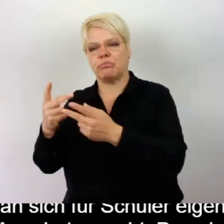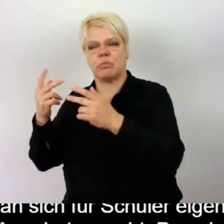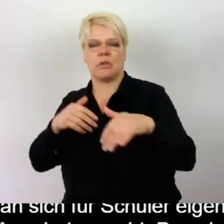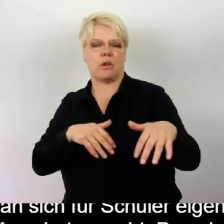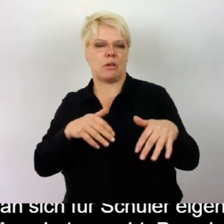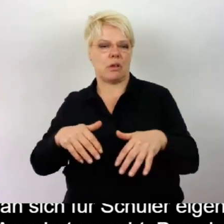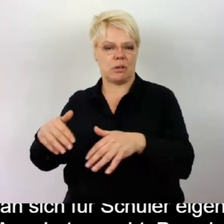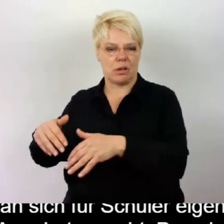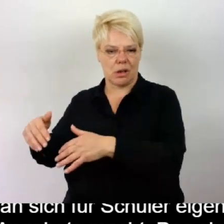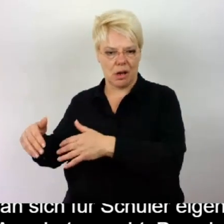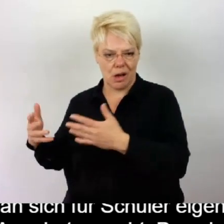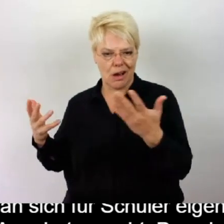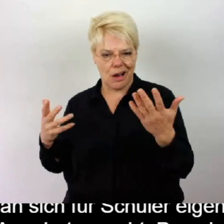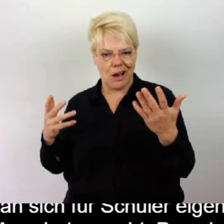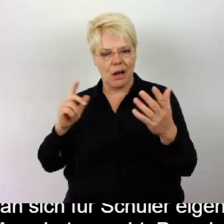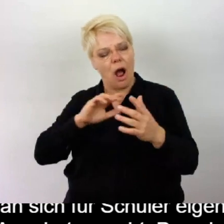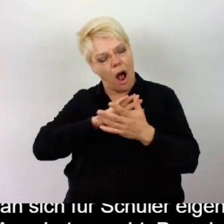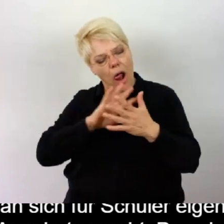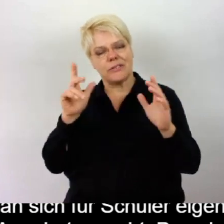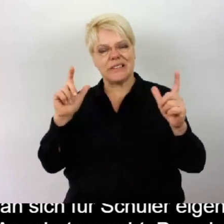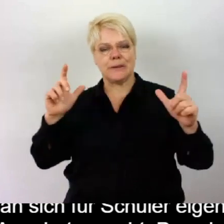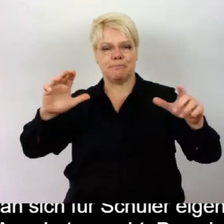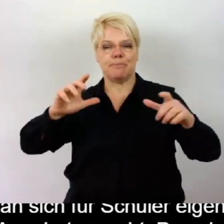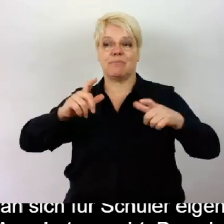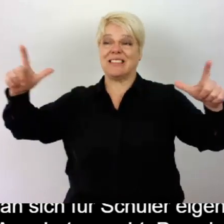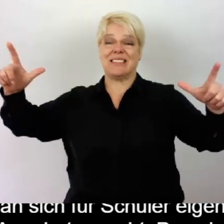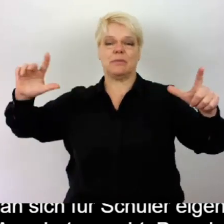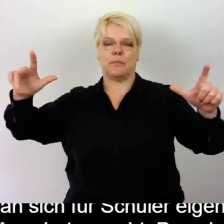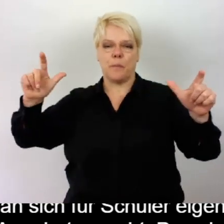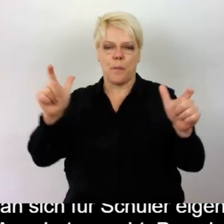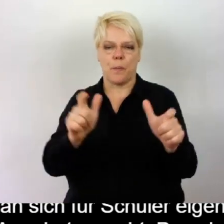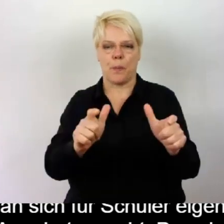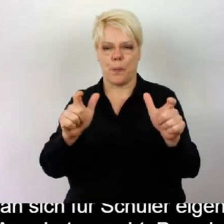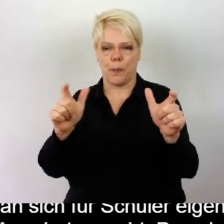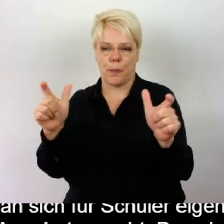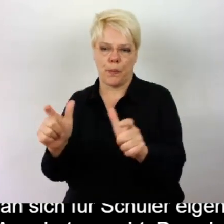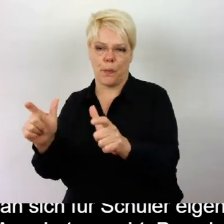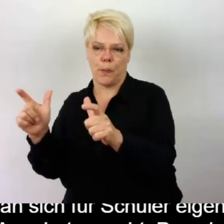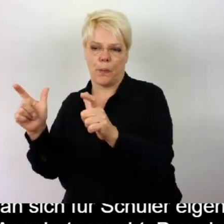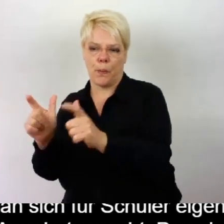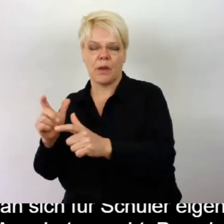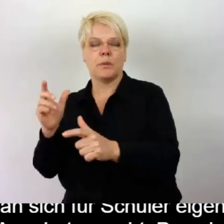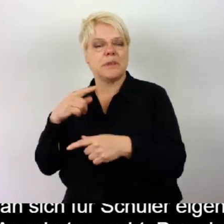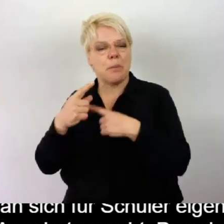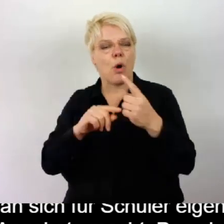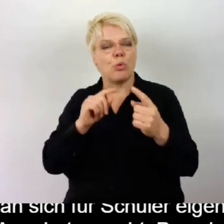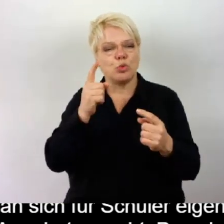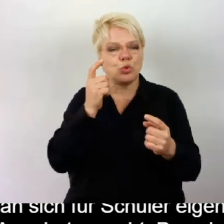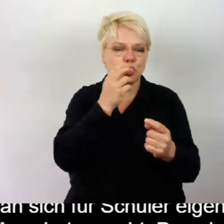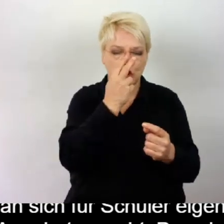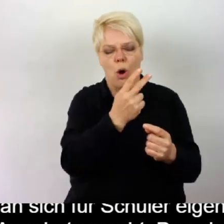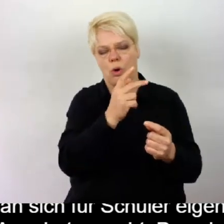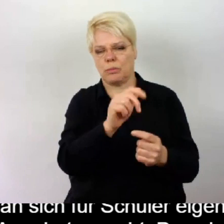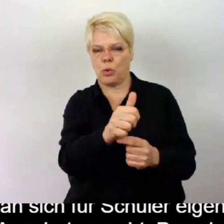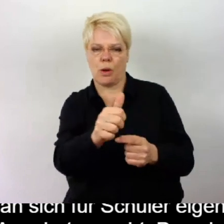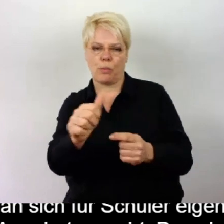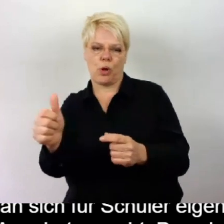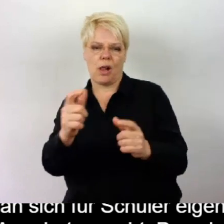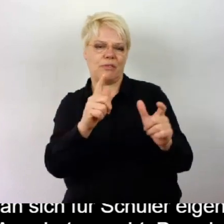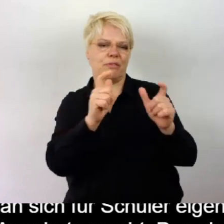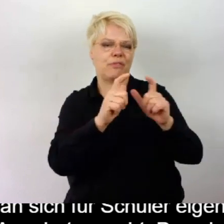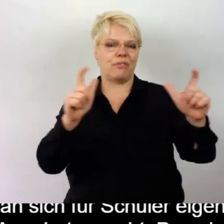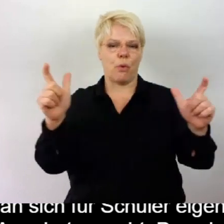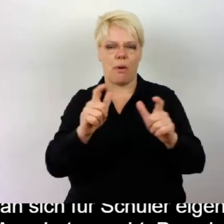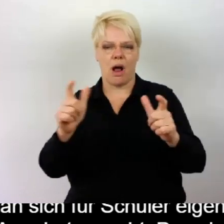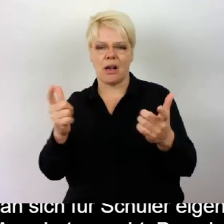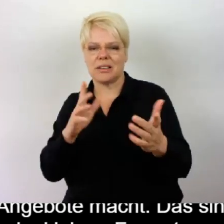Ja. Das dahinterstehende Wort der Planungssicherheit, ich weiß nicht genau, ob Sie es gesagt haben, aber es ist, glaube ich, der Ding. Das Wort